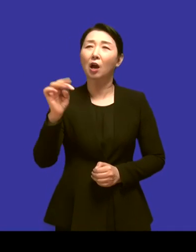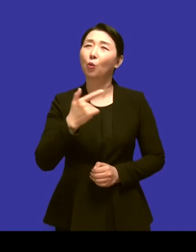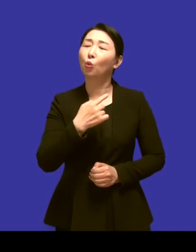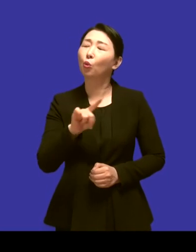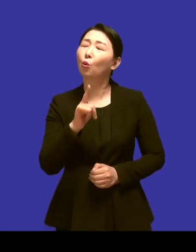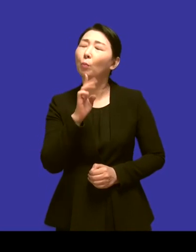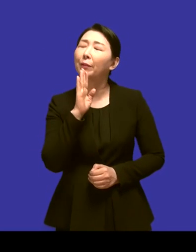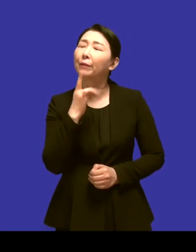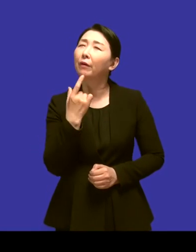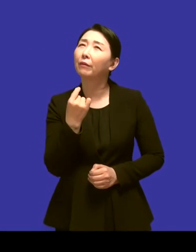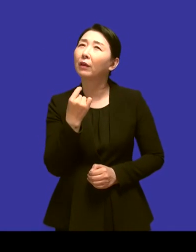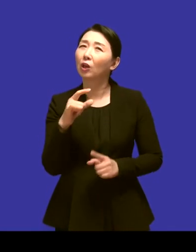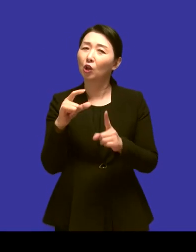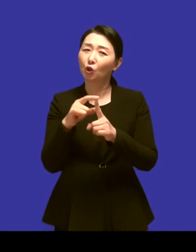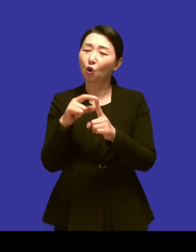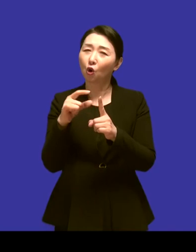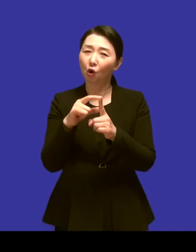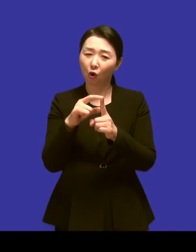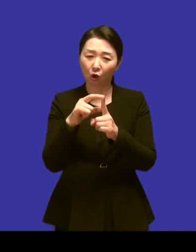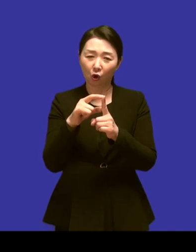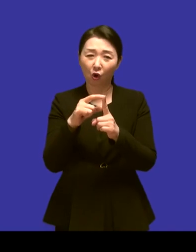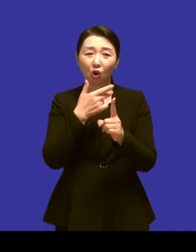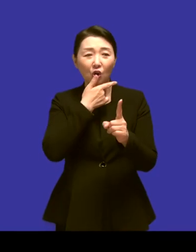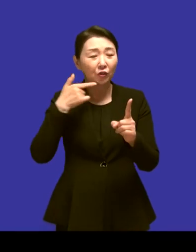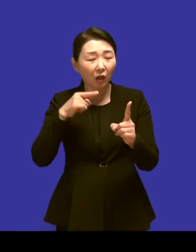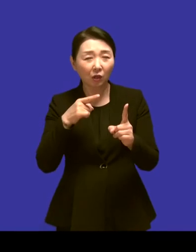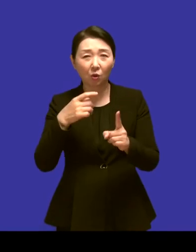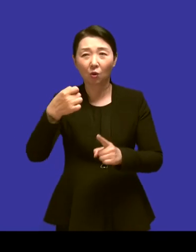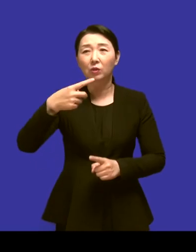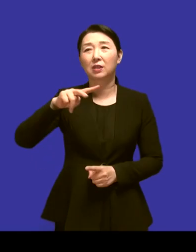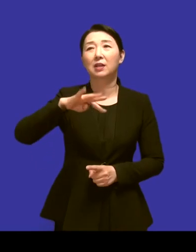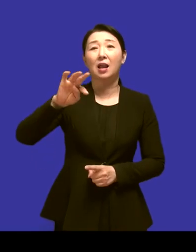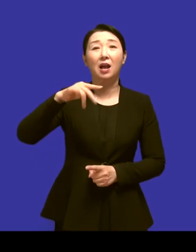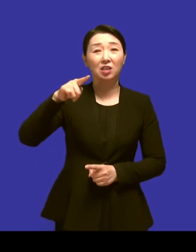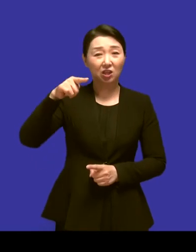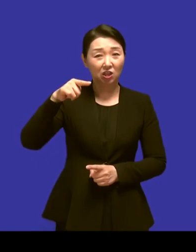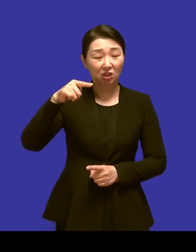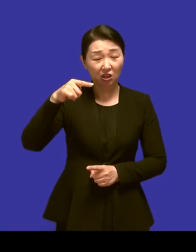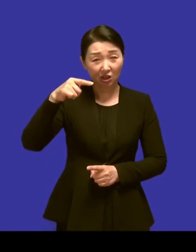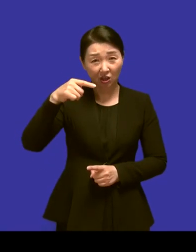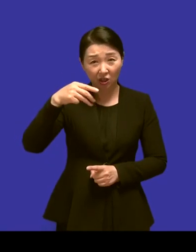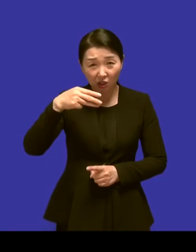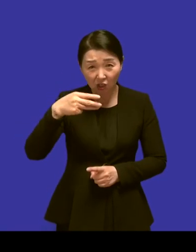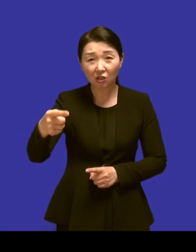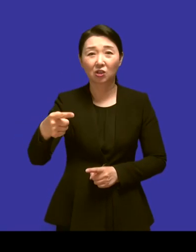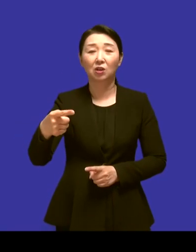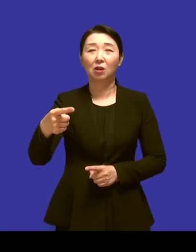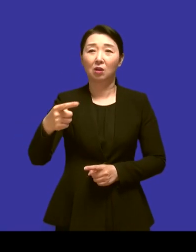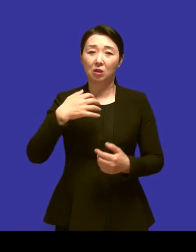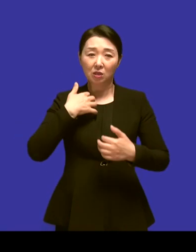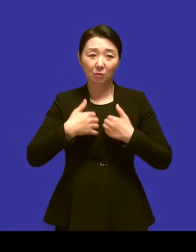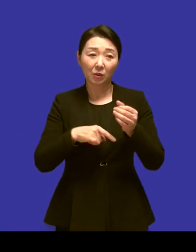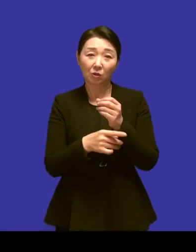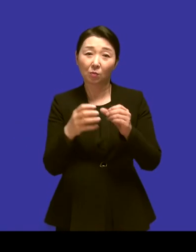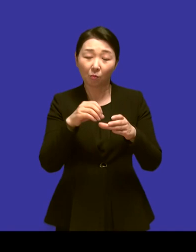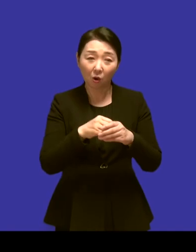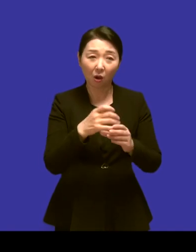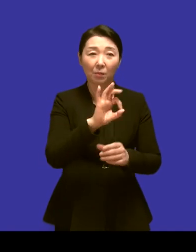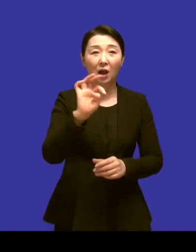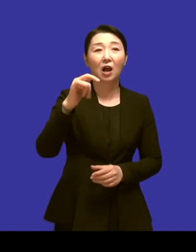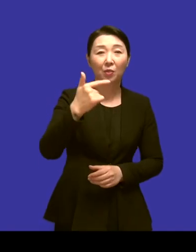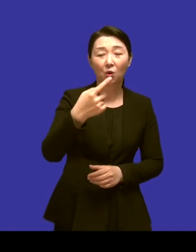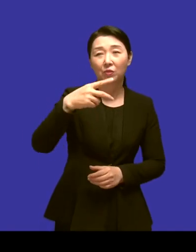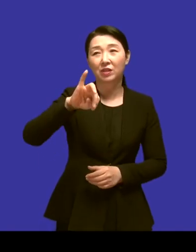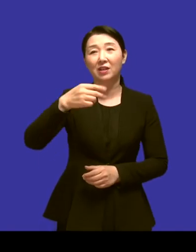있다가 영어 단어 중에 딜라이트라고 예. 기쁨이란 또 단어의 뜻이 있는데 예. 거기 앞 그 안언더 뒤에 D랑